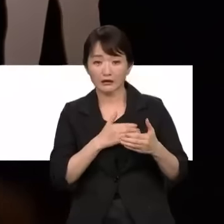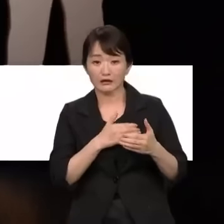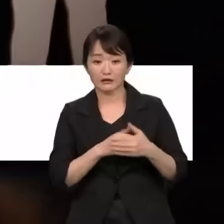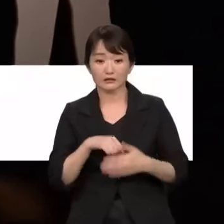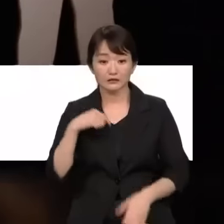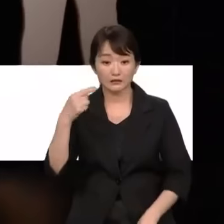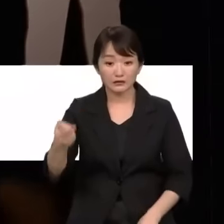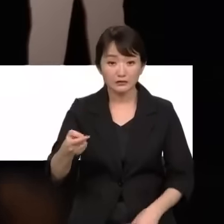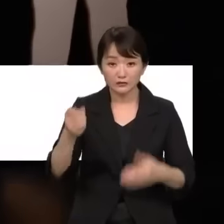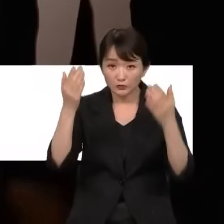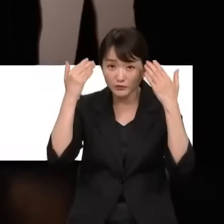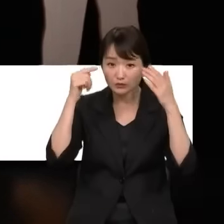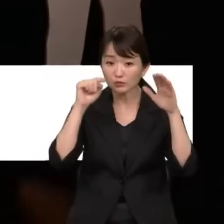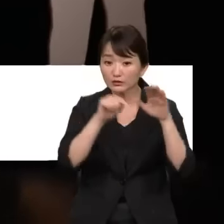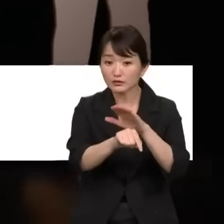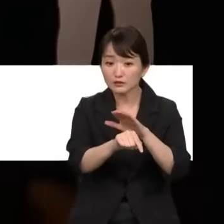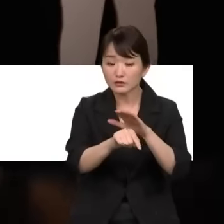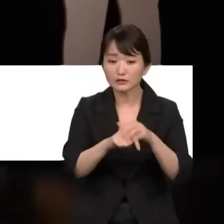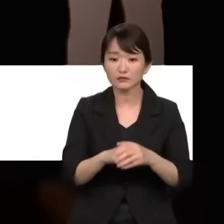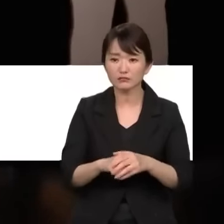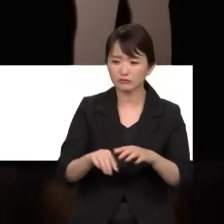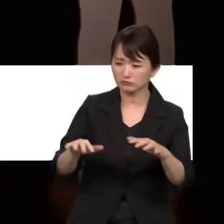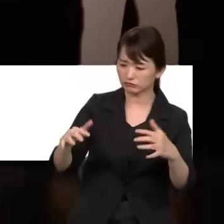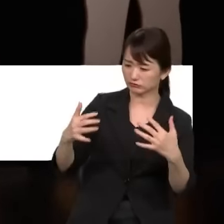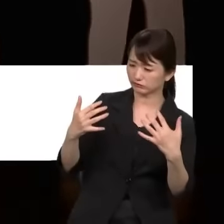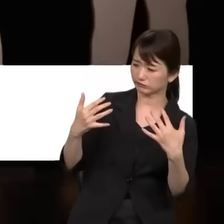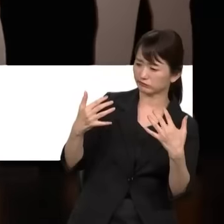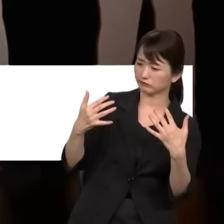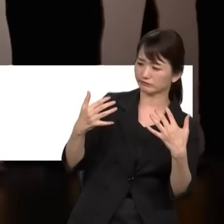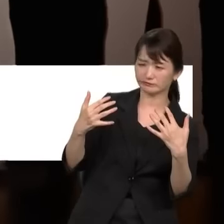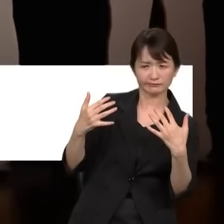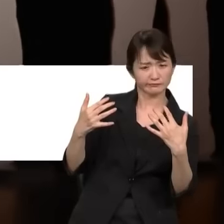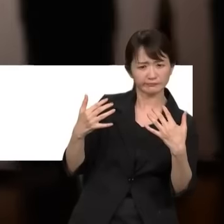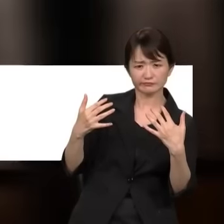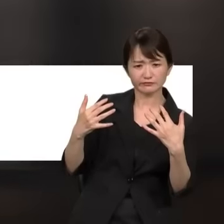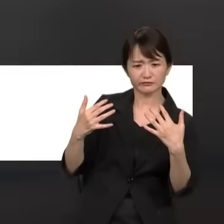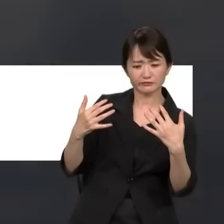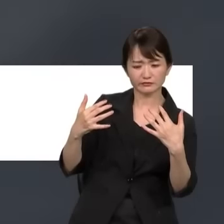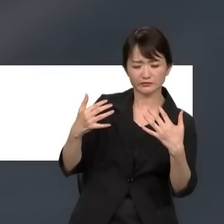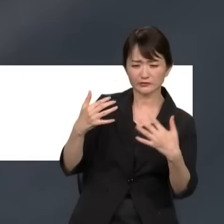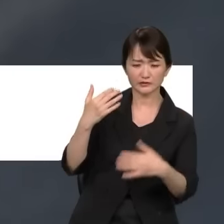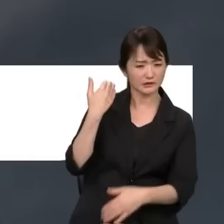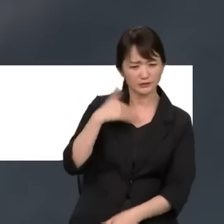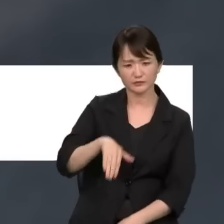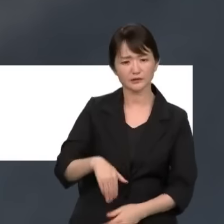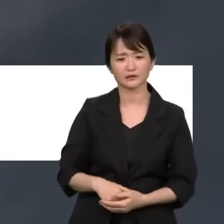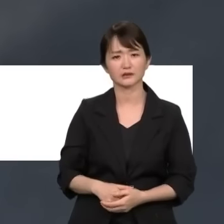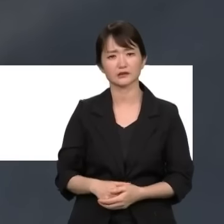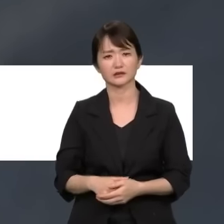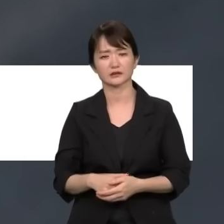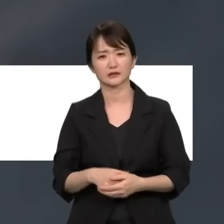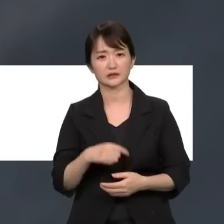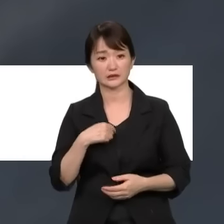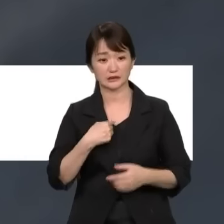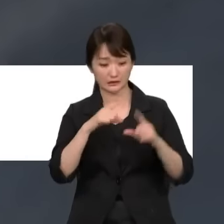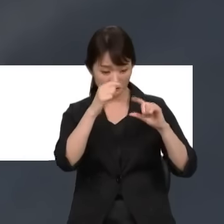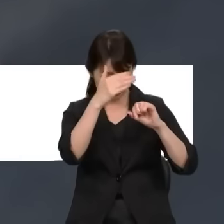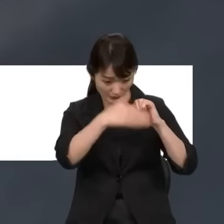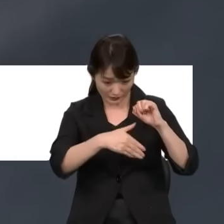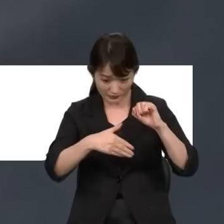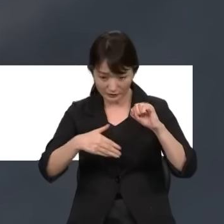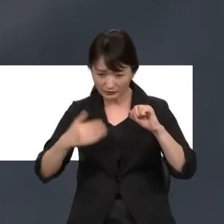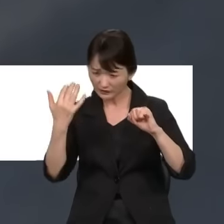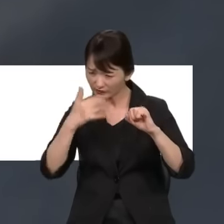학교를 갔는데 아이들 시선이 너무 힘들대요 뭔가 또 다른 디피 영상이 생성이